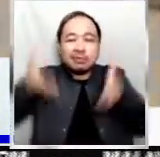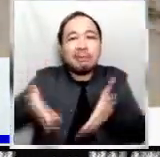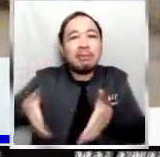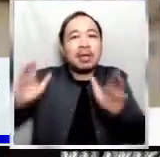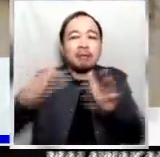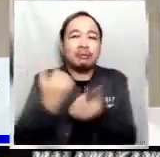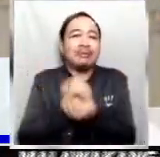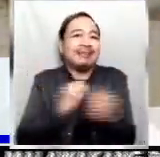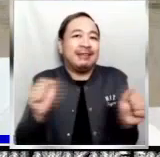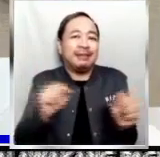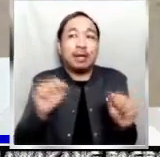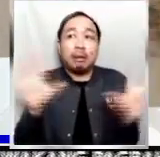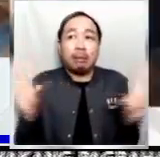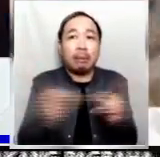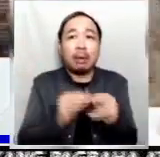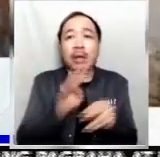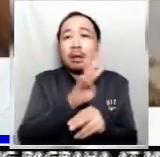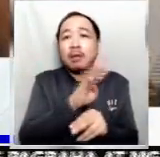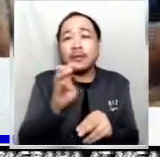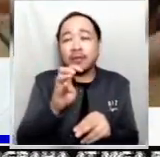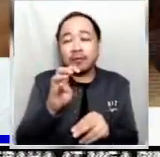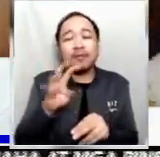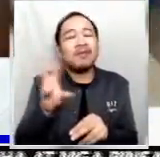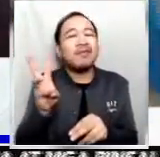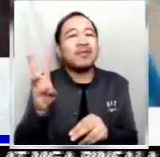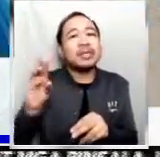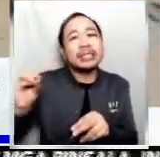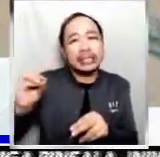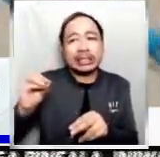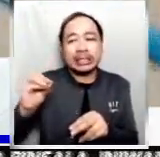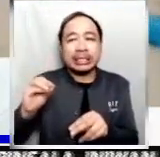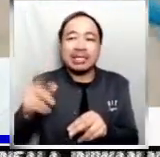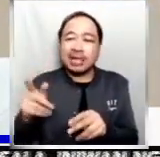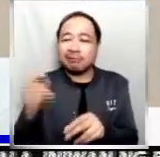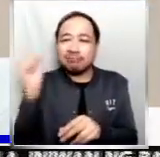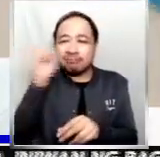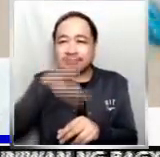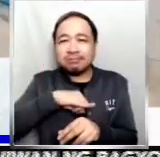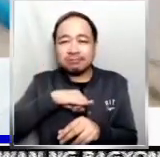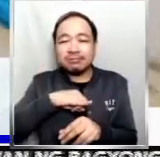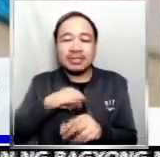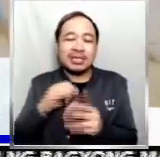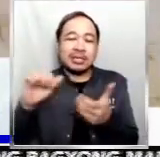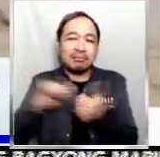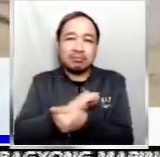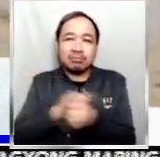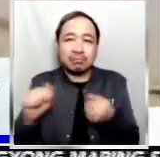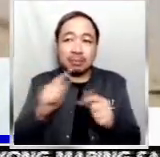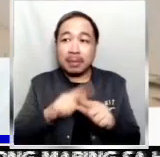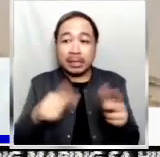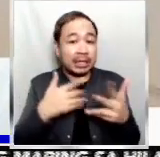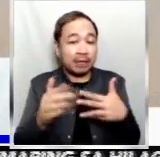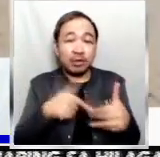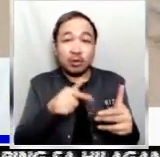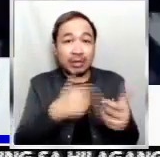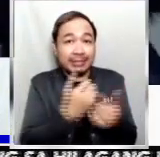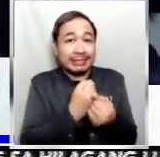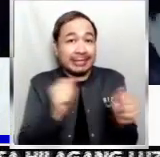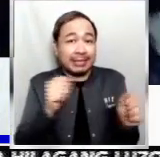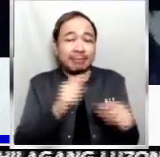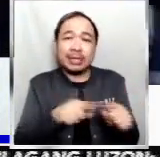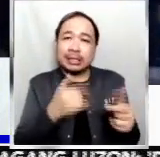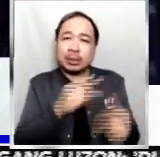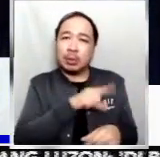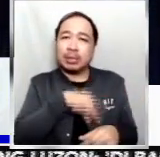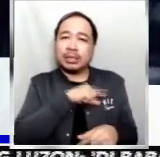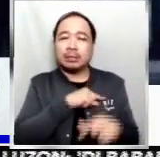450 kaban ng 6 ang naisalba nila. Pero kahit may mga naisalba, hindi rin daw ganoon kaganda ang kalidad nito.